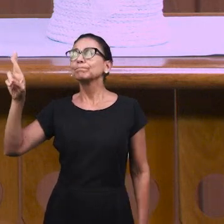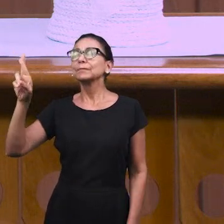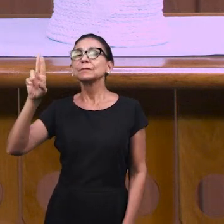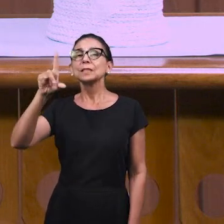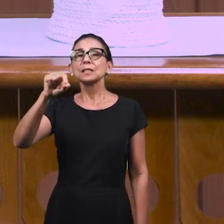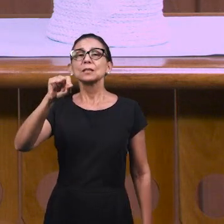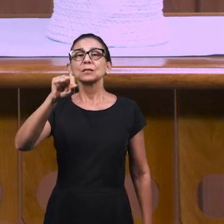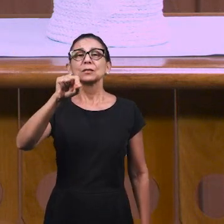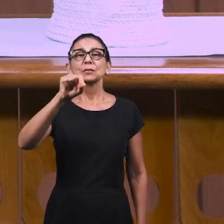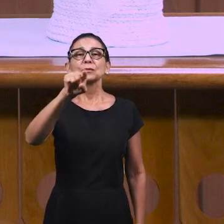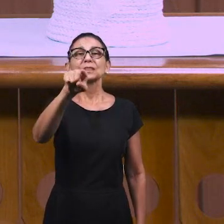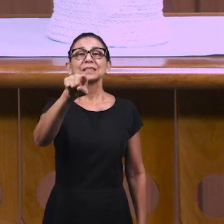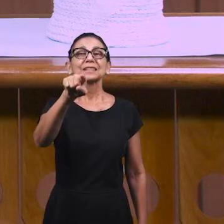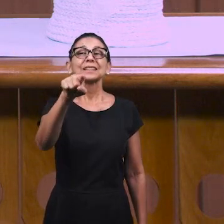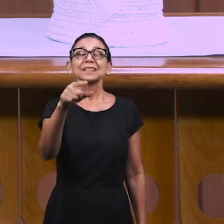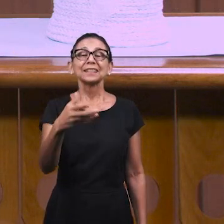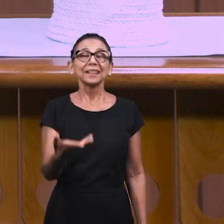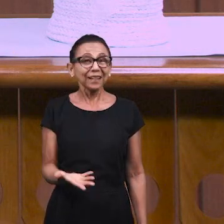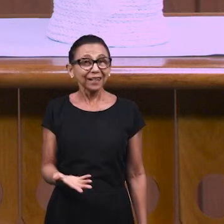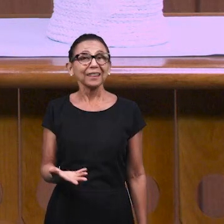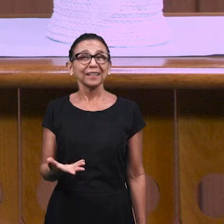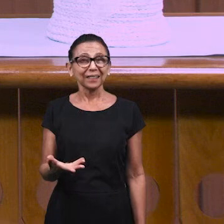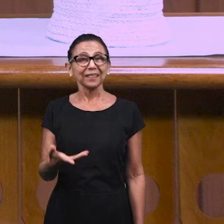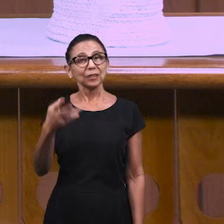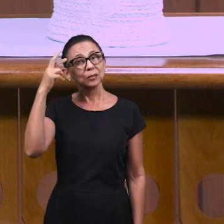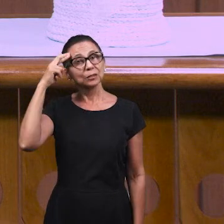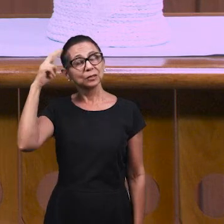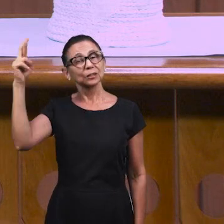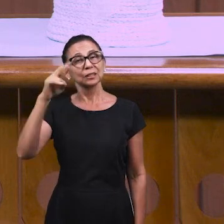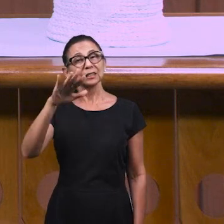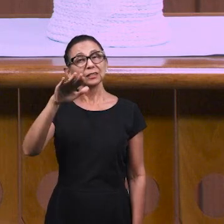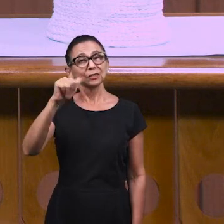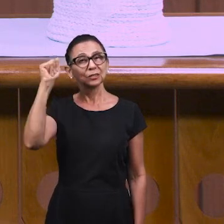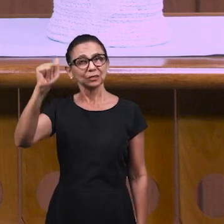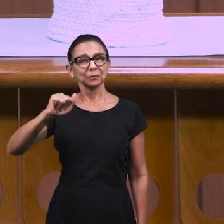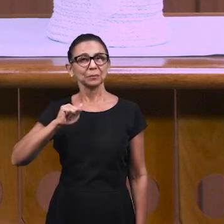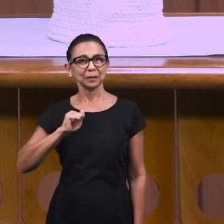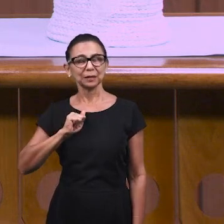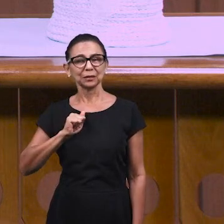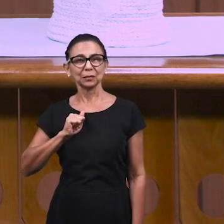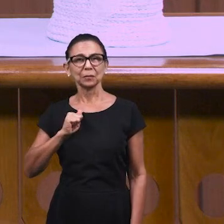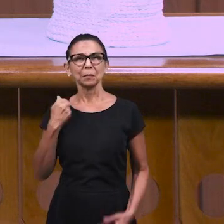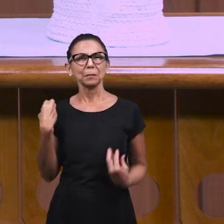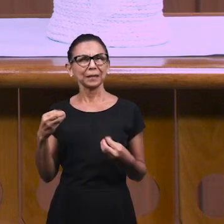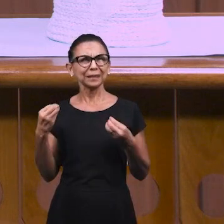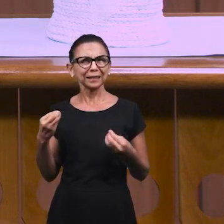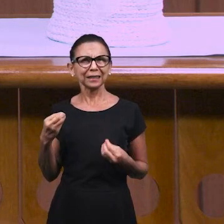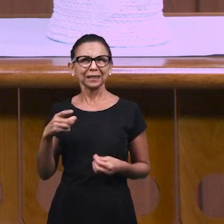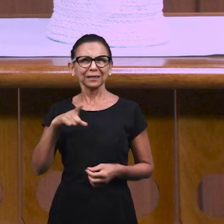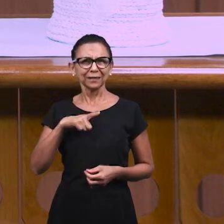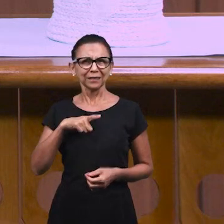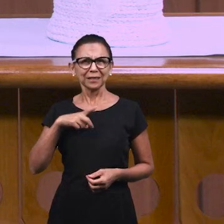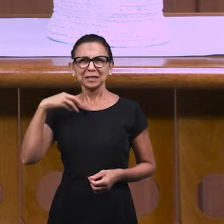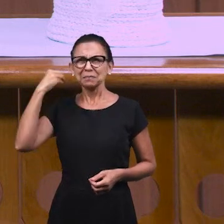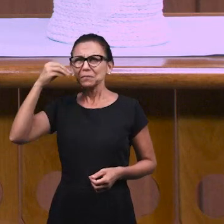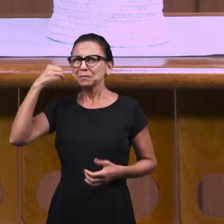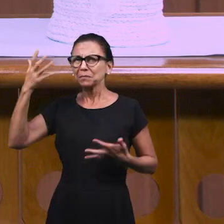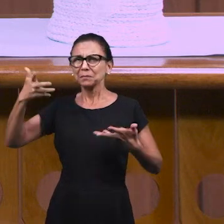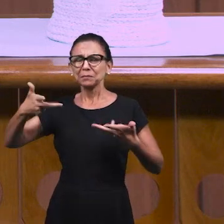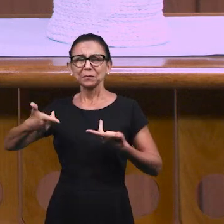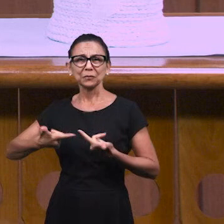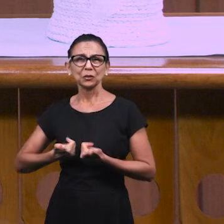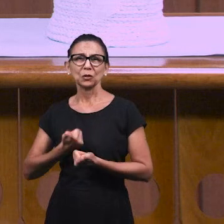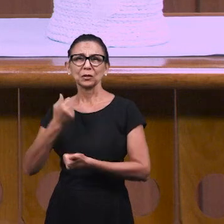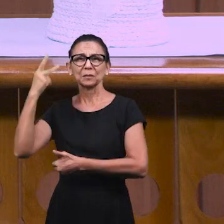Le Seigneur nous a choisis, le Seigneur vous a choisi, le Seigneur nous appelle pour vivre une expérience merveilleuse